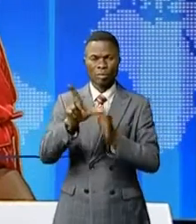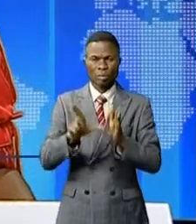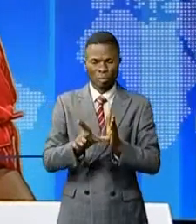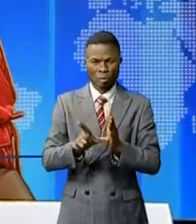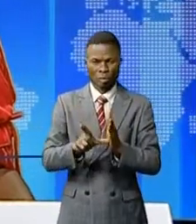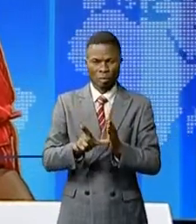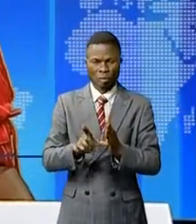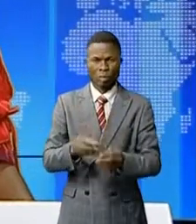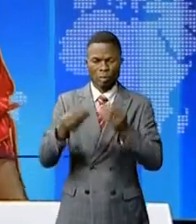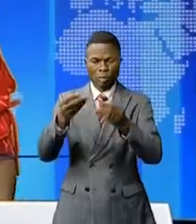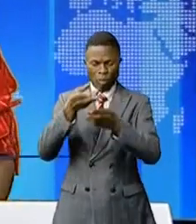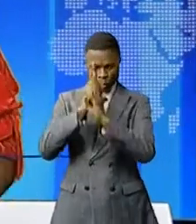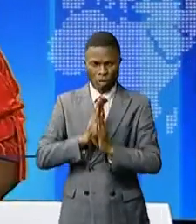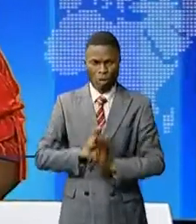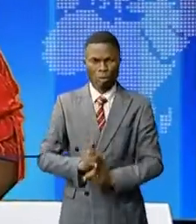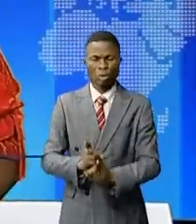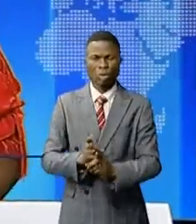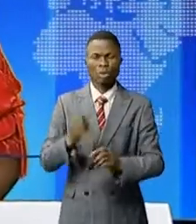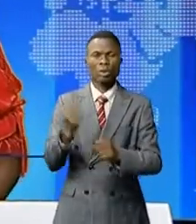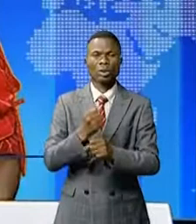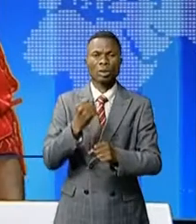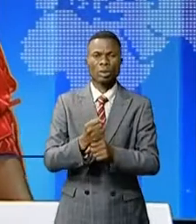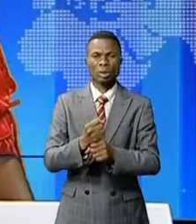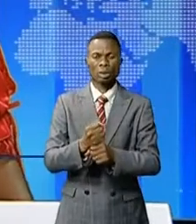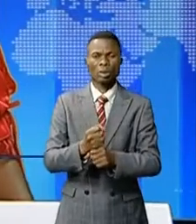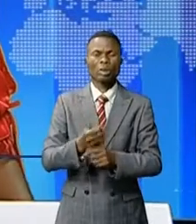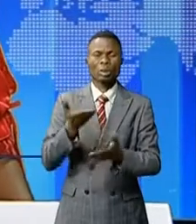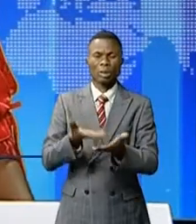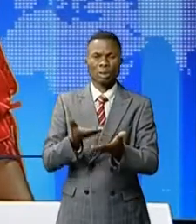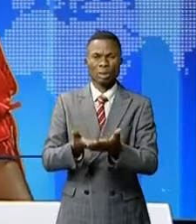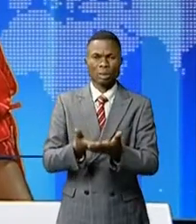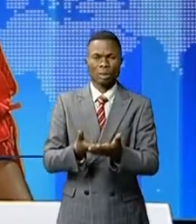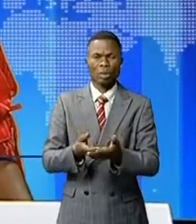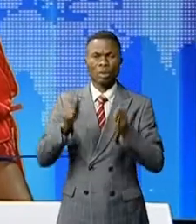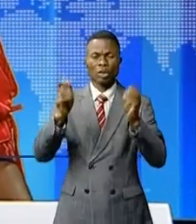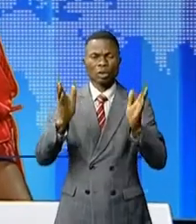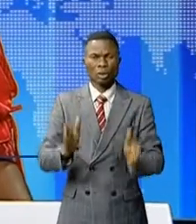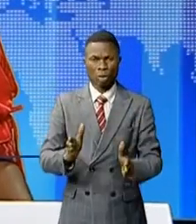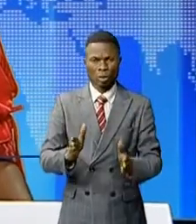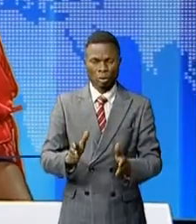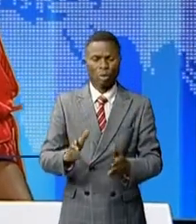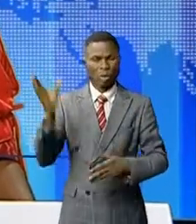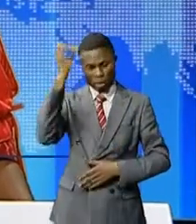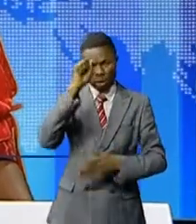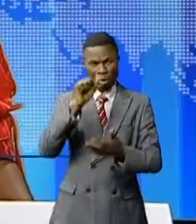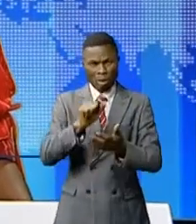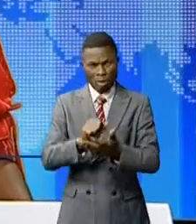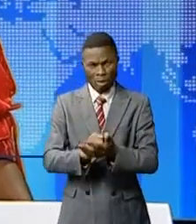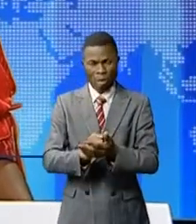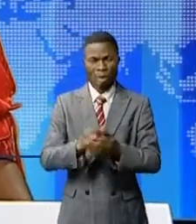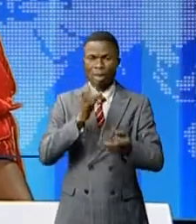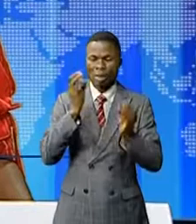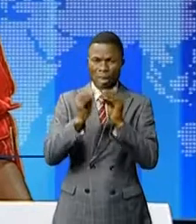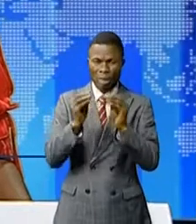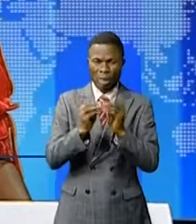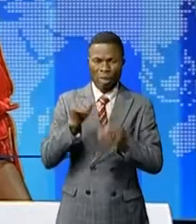qui va garantir la dignité dans l'exercice de la profession du journalisme. C'est ce qu'on peut retenir de l'entretien qu'a